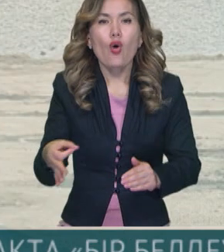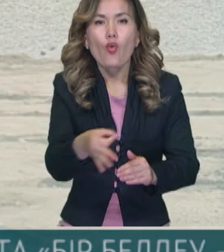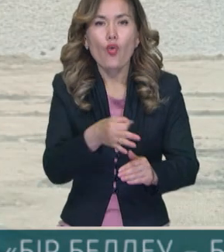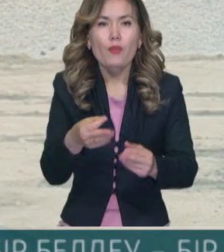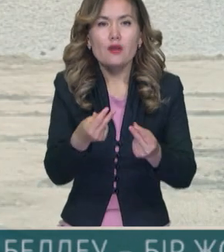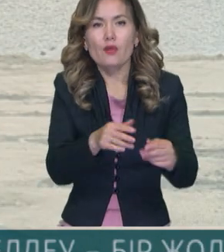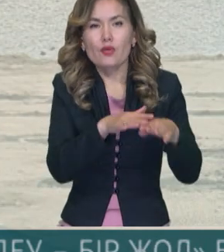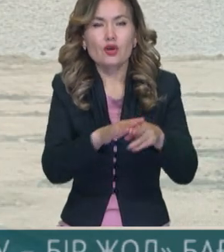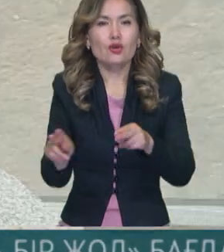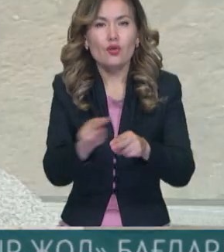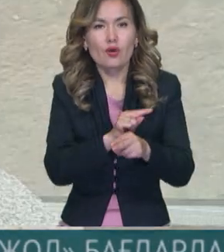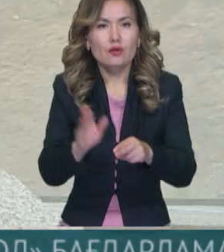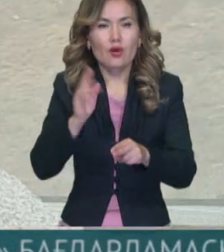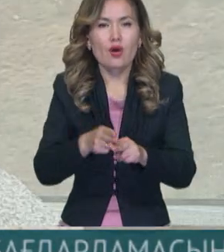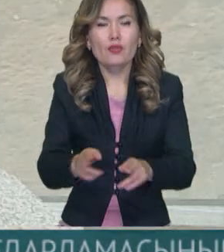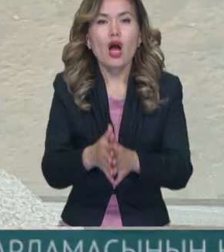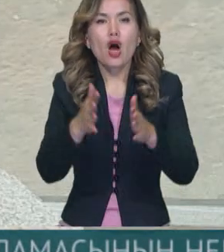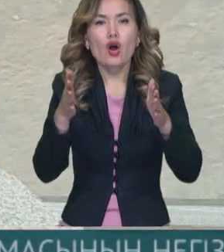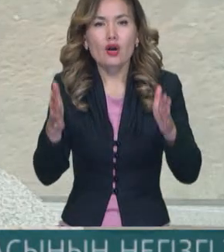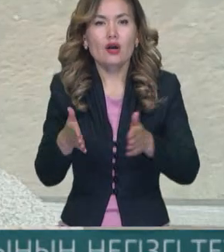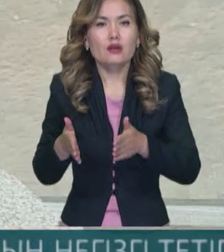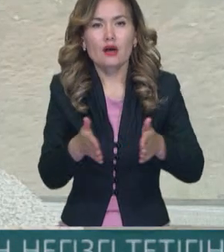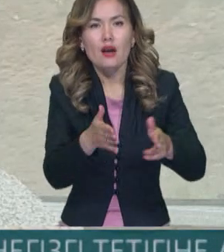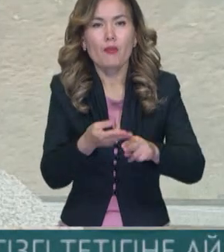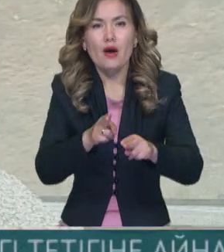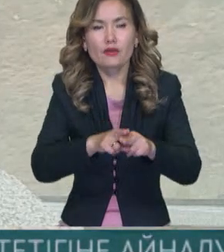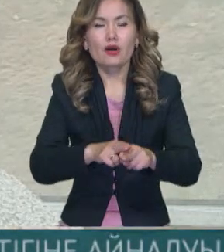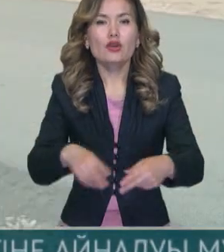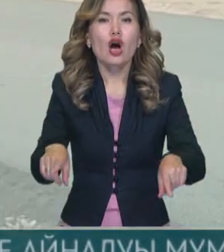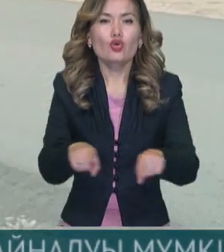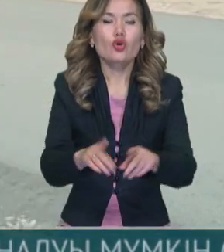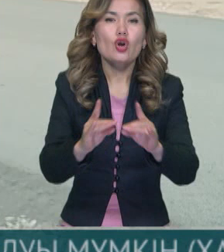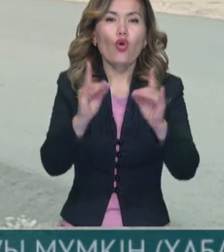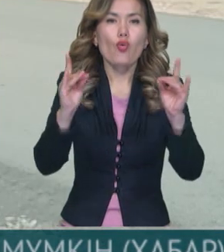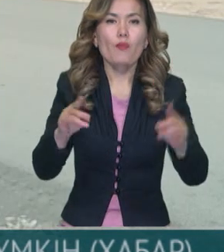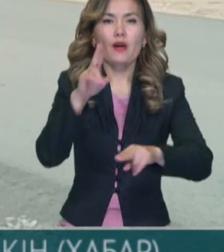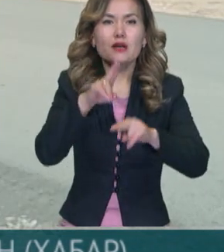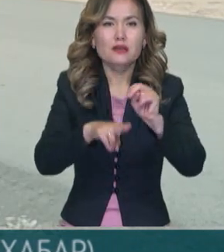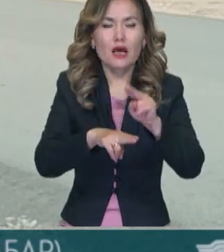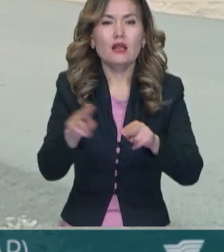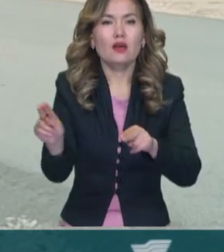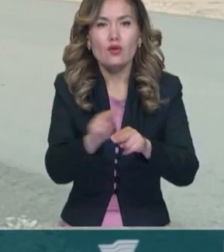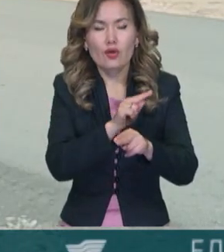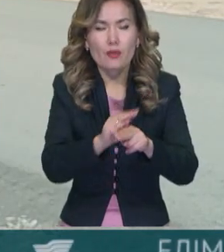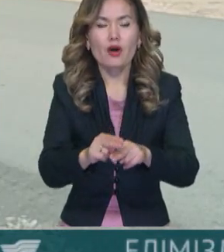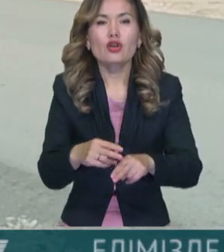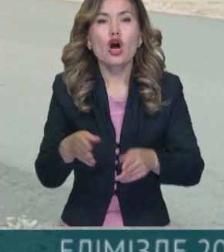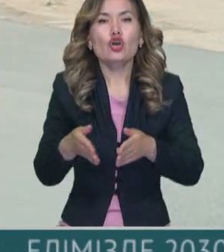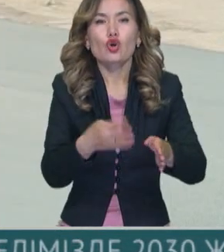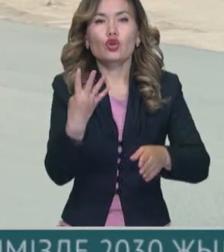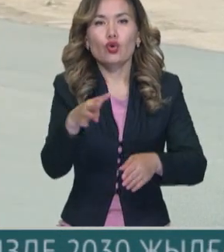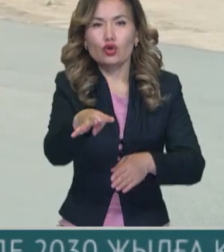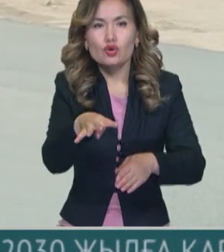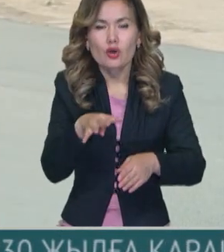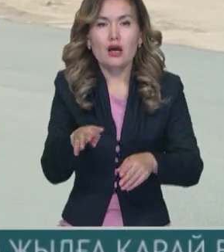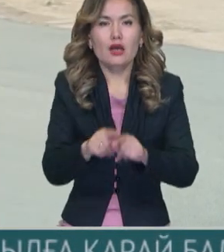миллиард теңге бөлінді. Одан бөлек үлкен даңғылдың бойындағы Сазды каналының үстіне көпір салынып, жол 4 жолақты болады. Жалпы қала